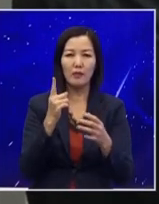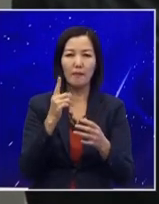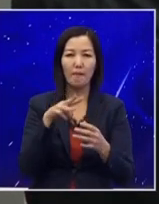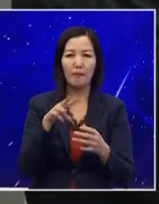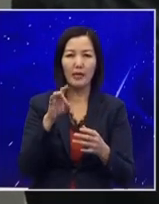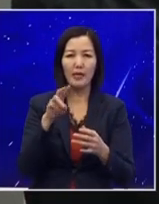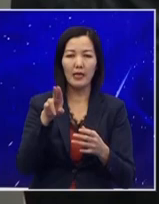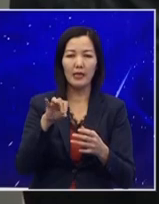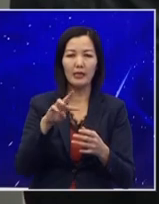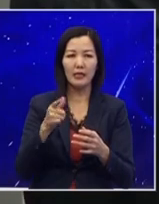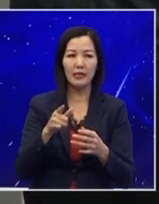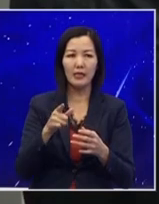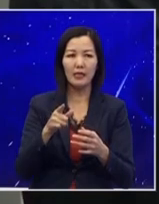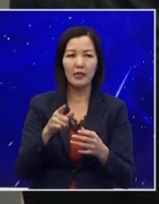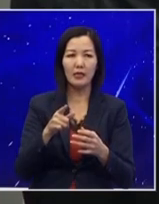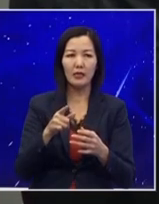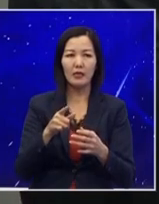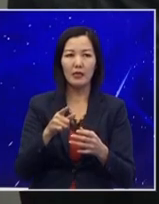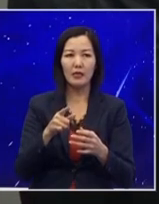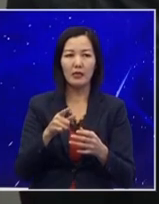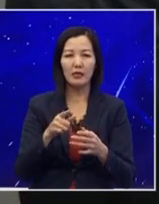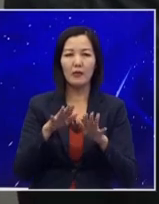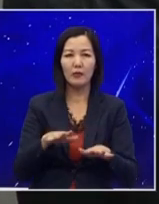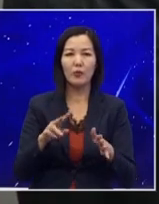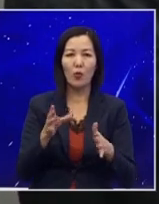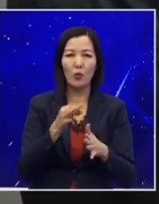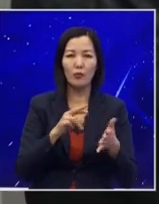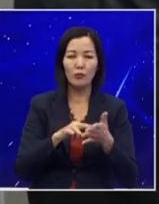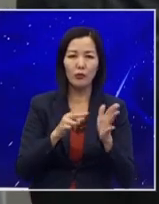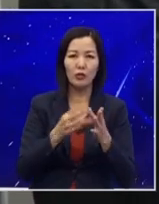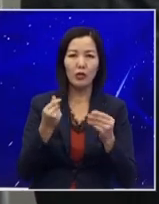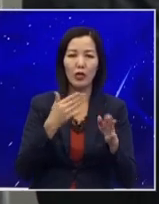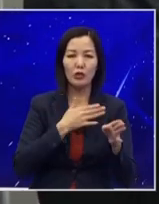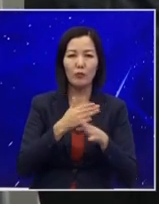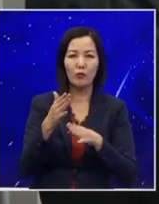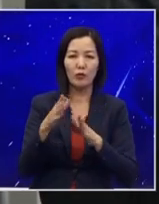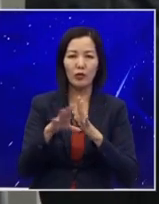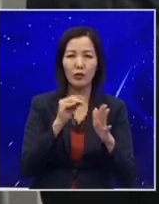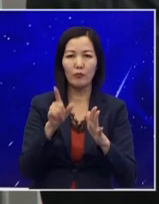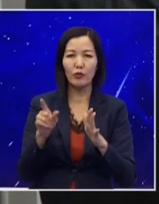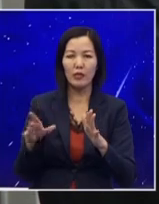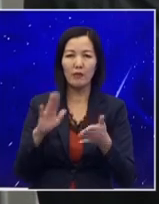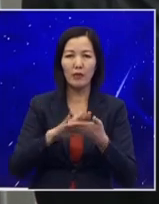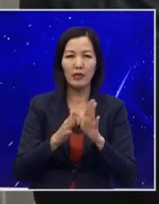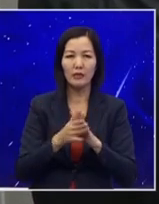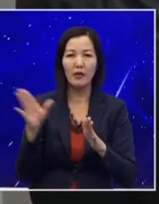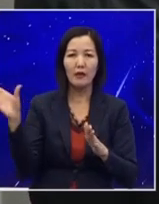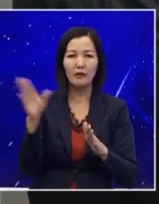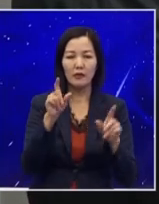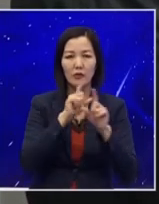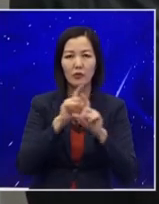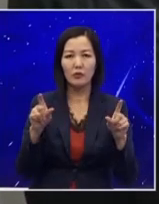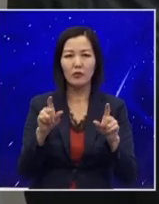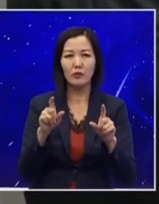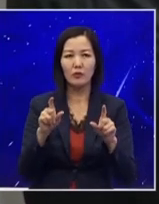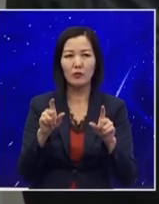мы выделили. 900 сколько-то я выделил с местного бюджета, вот депутаттармен ақылдасып. И мы все школы одним разом